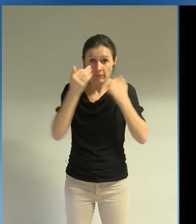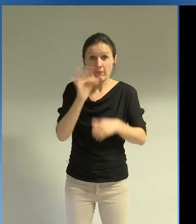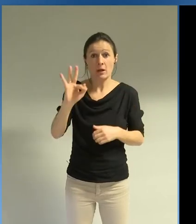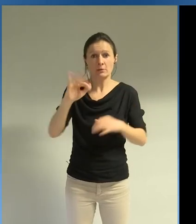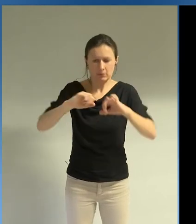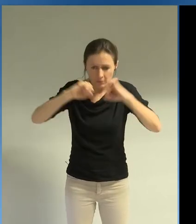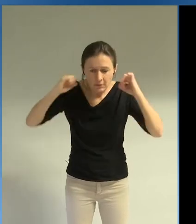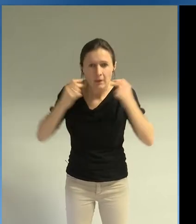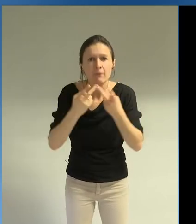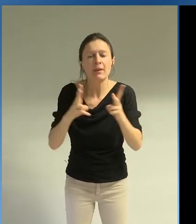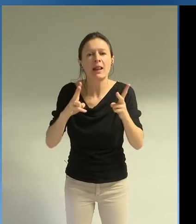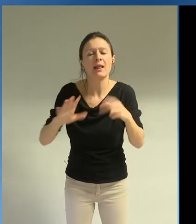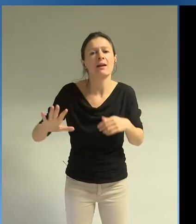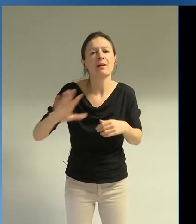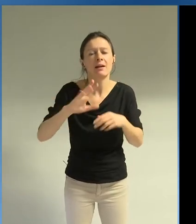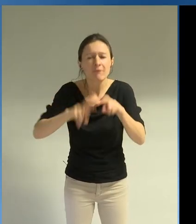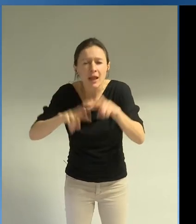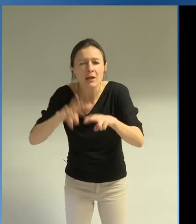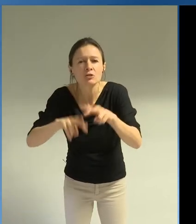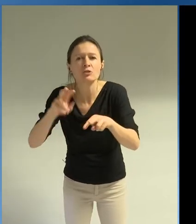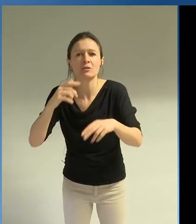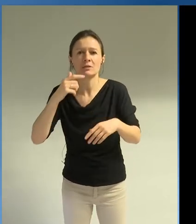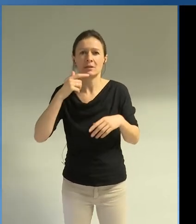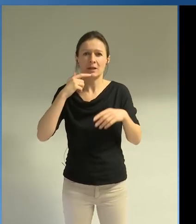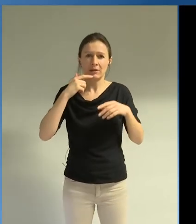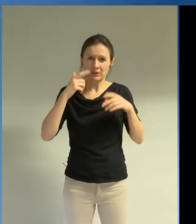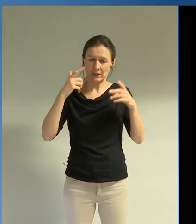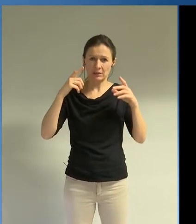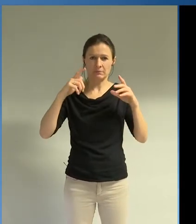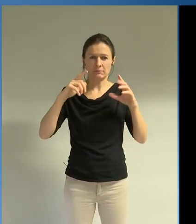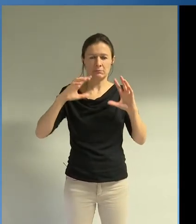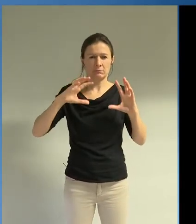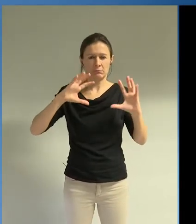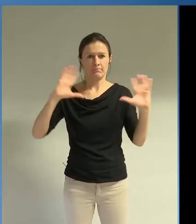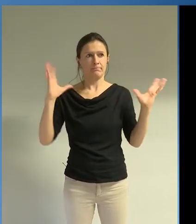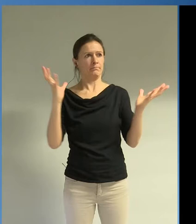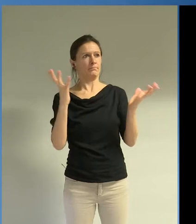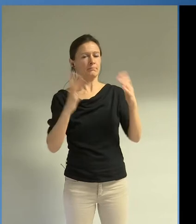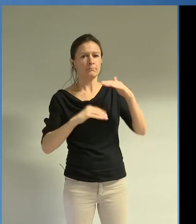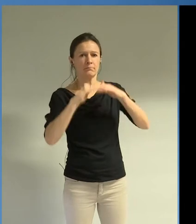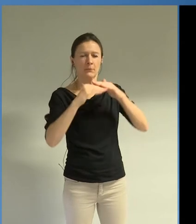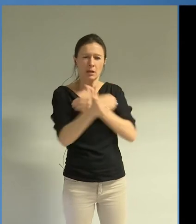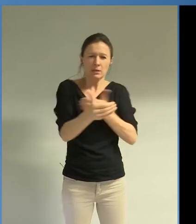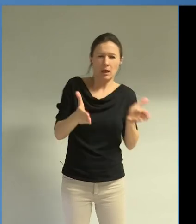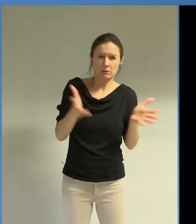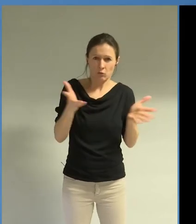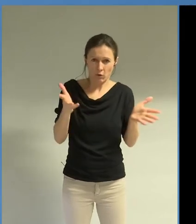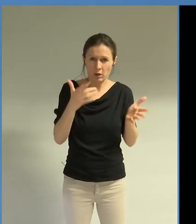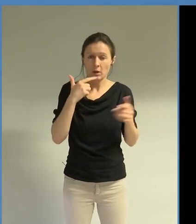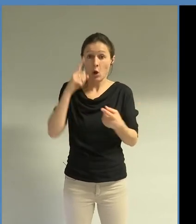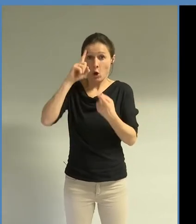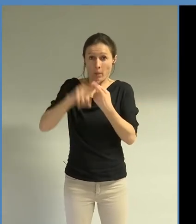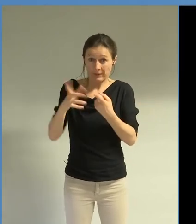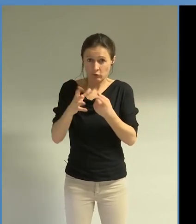villages il s'agit de territorialiser le cadre des limites planétaires c'est à la fois limiter la contribution du territoire